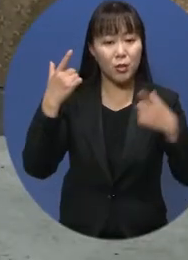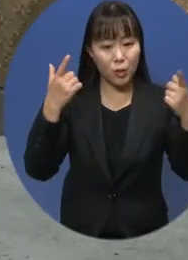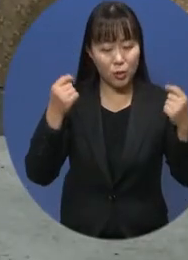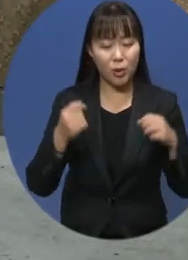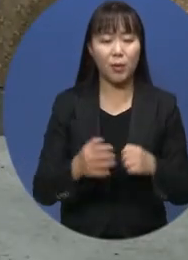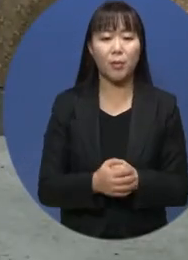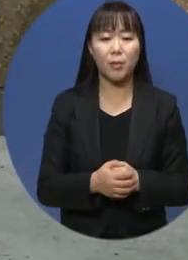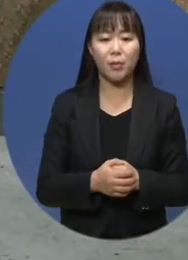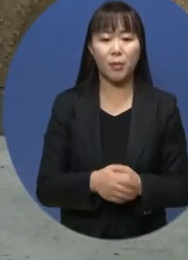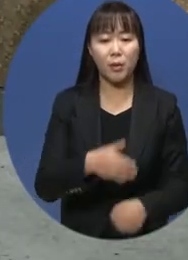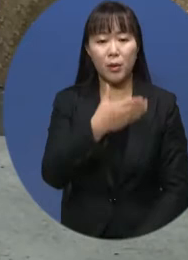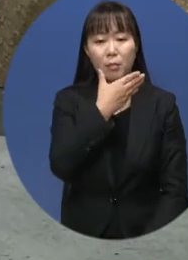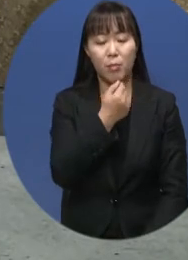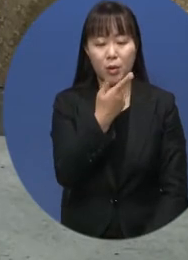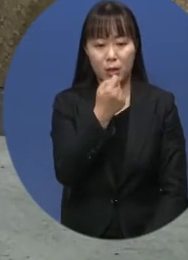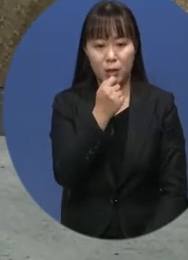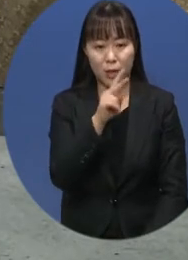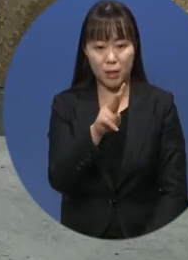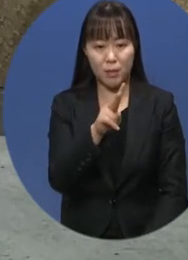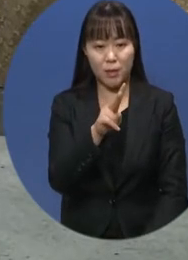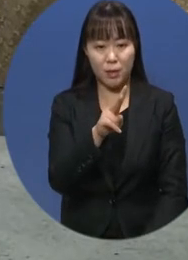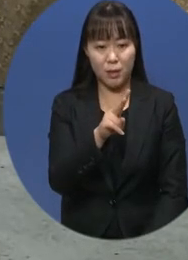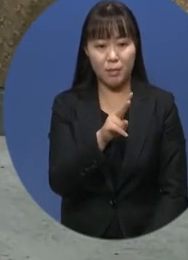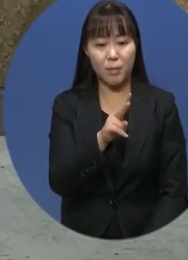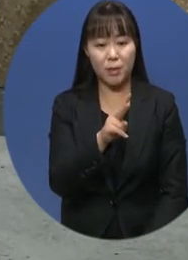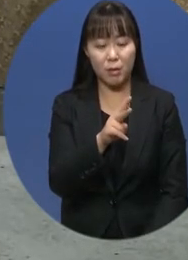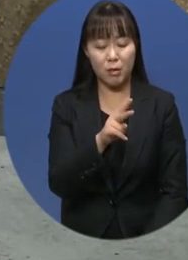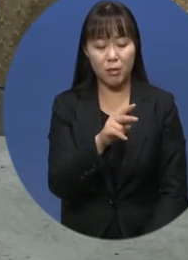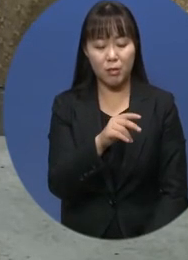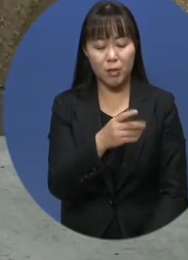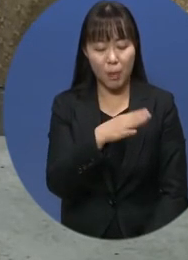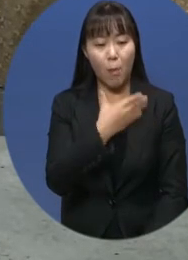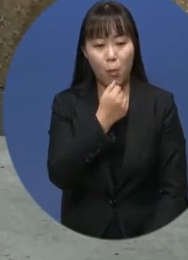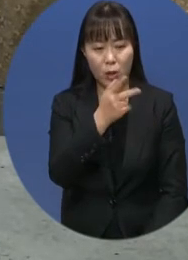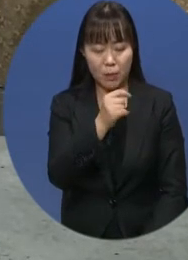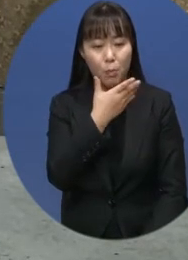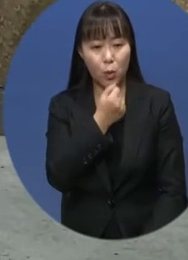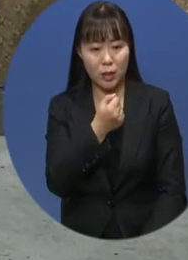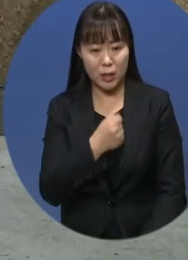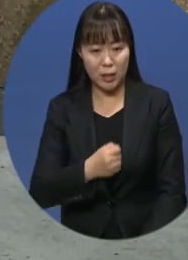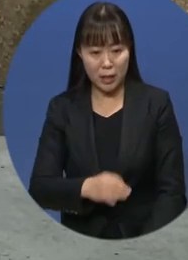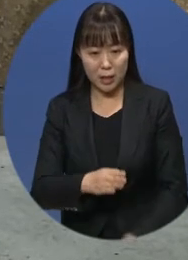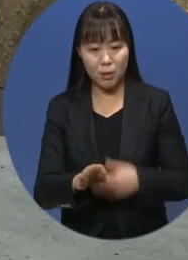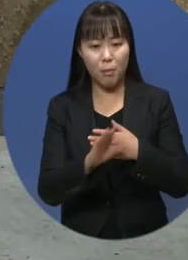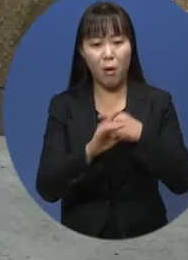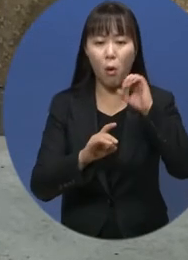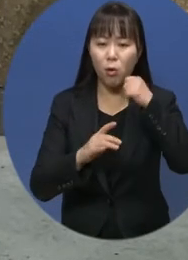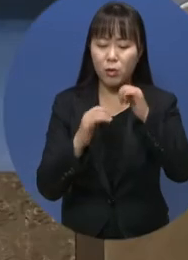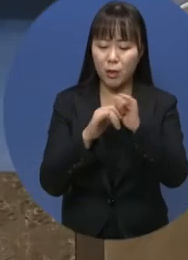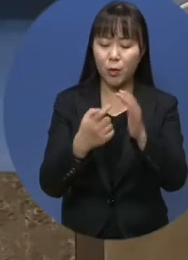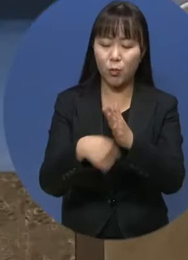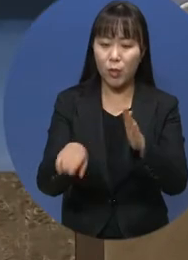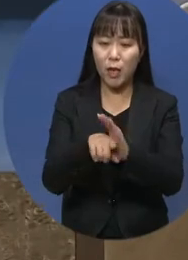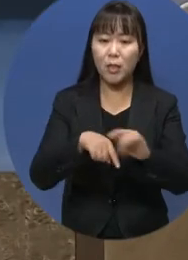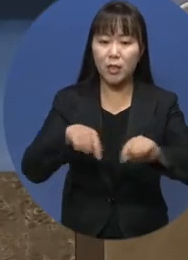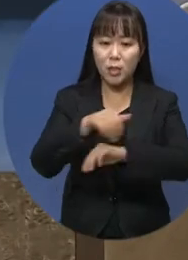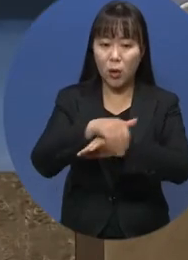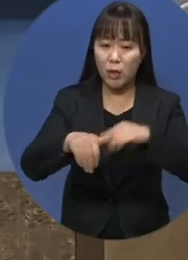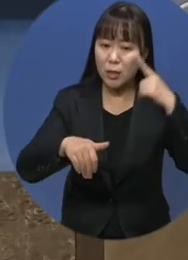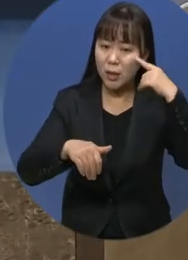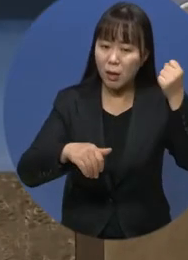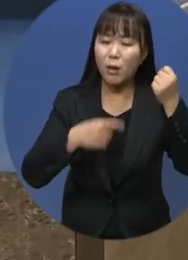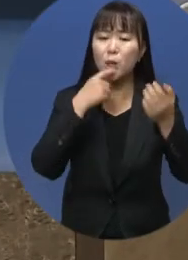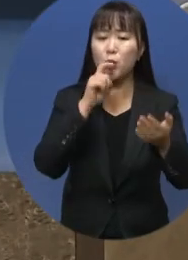것처럼 복지 저희도 복직 팀이지만 복지 라고 하면은 보통은 좀 어려운 분들을 위한 정책 이렇게